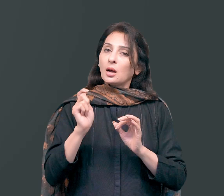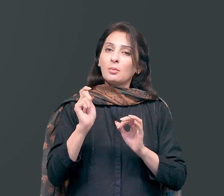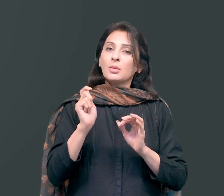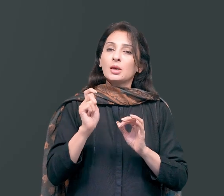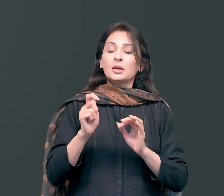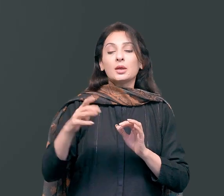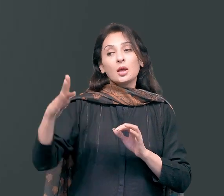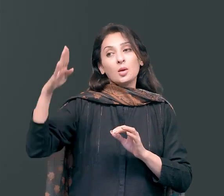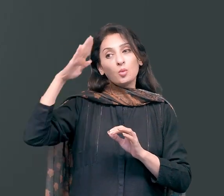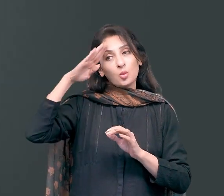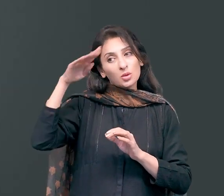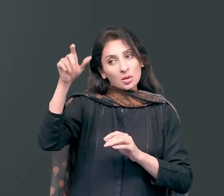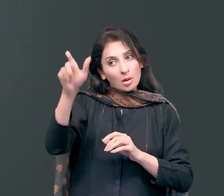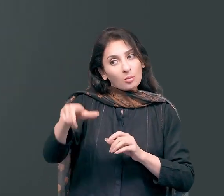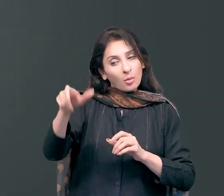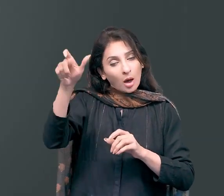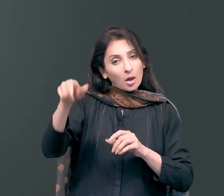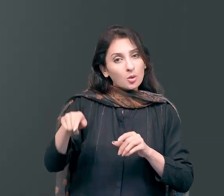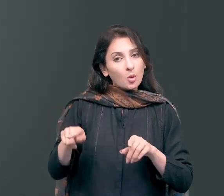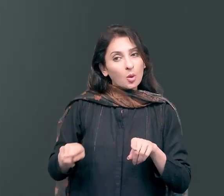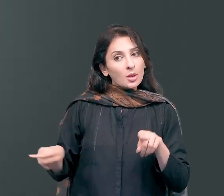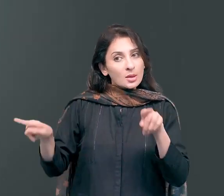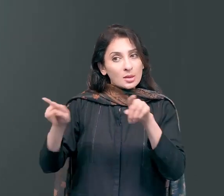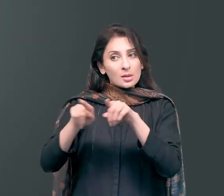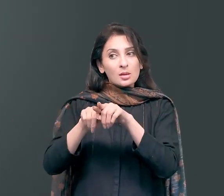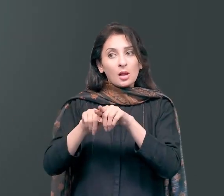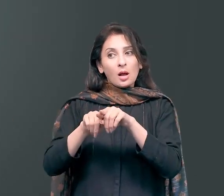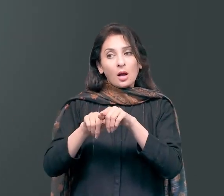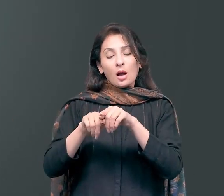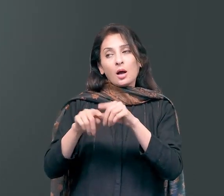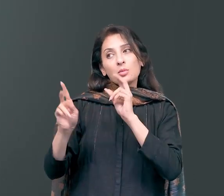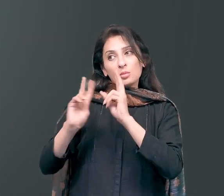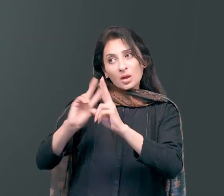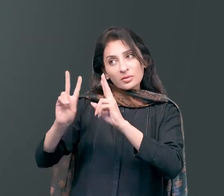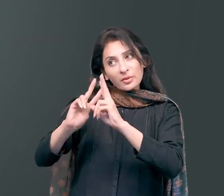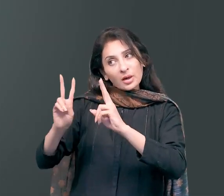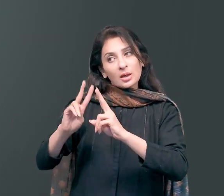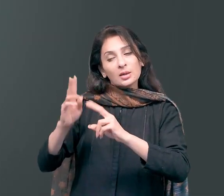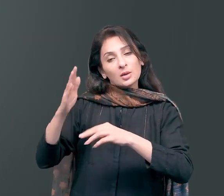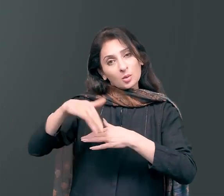ہم کوئی فیصلہ نہیں کریں گے۔ اچھا، جب یہ جنگ جاری تھی تو